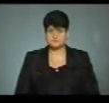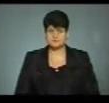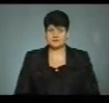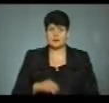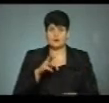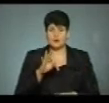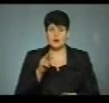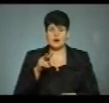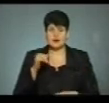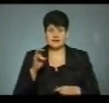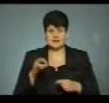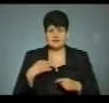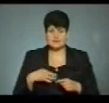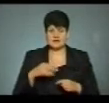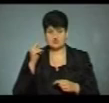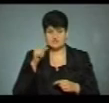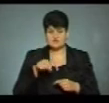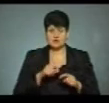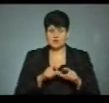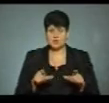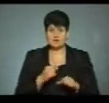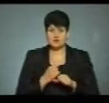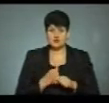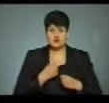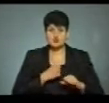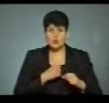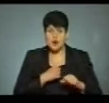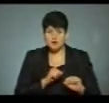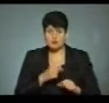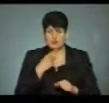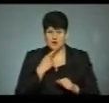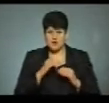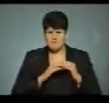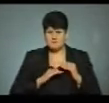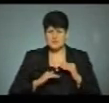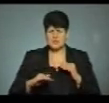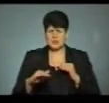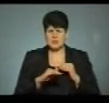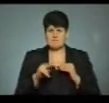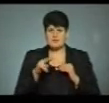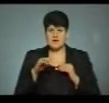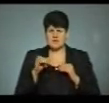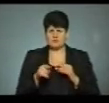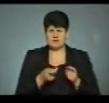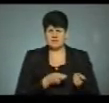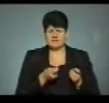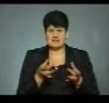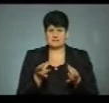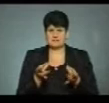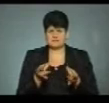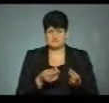Микола Олійник, син якого навчається у цій школі, працює столяром. Каже, підлога вкрилась пліснявою, бо її привезли